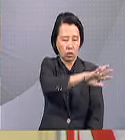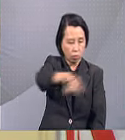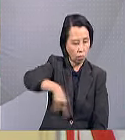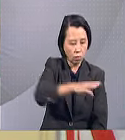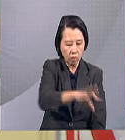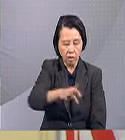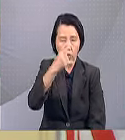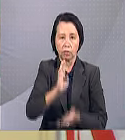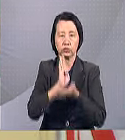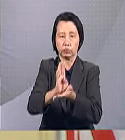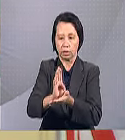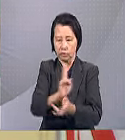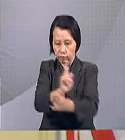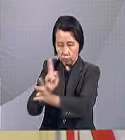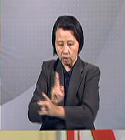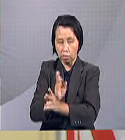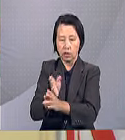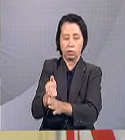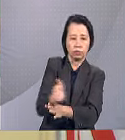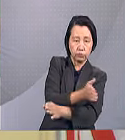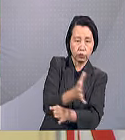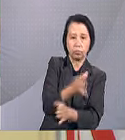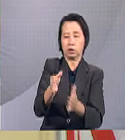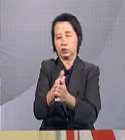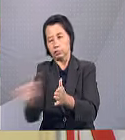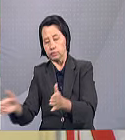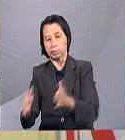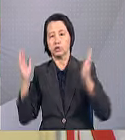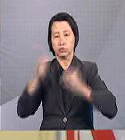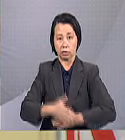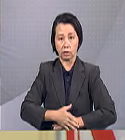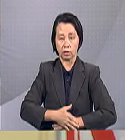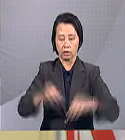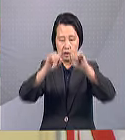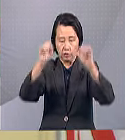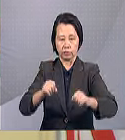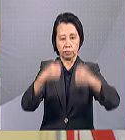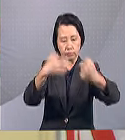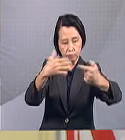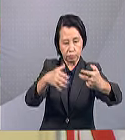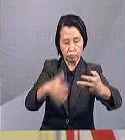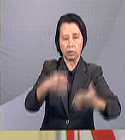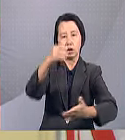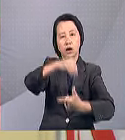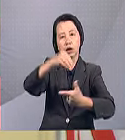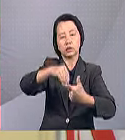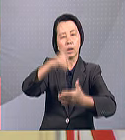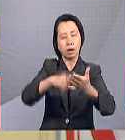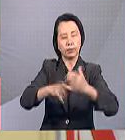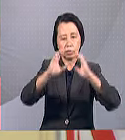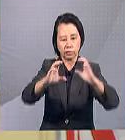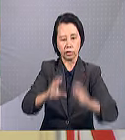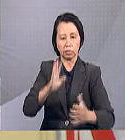bagi membantu kawalan sebelum dan selepas solat. Sistem penggiliran atau apa cara yang sesuai